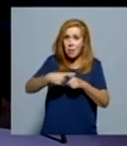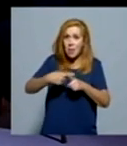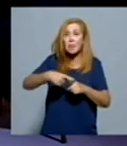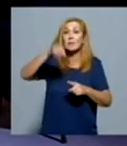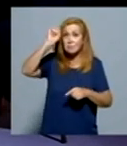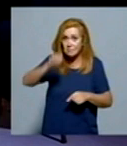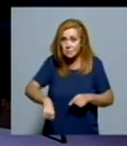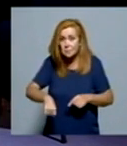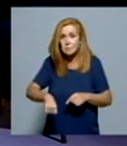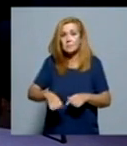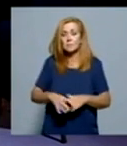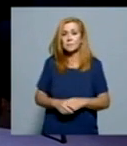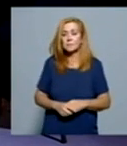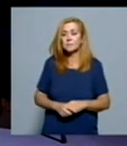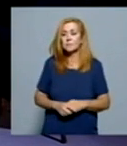της Ελλάδας,